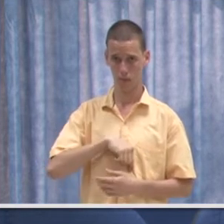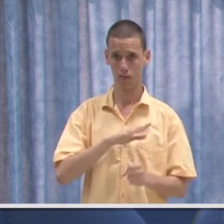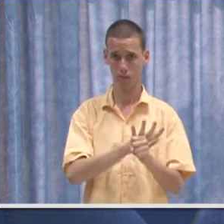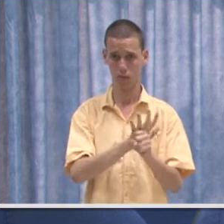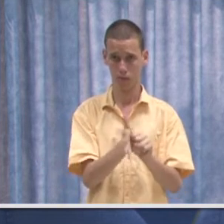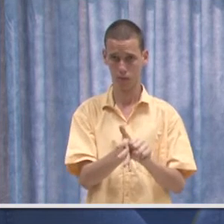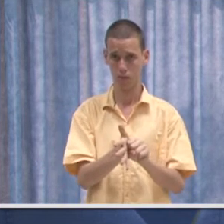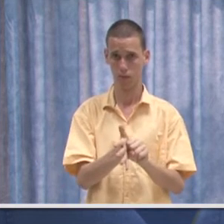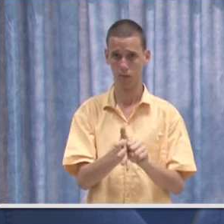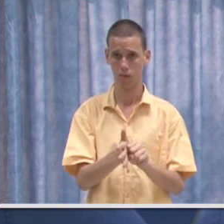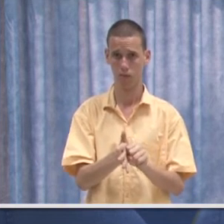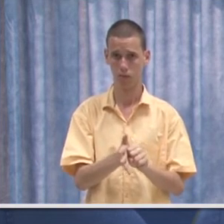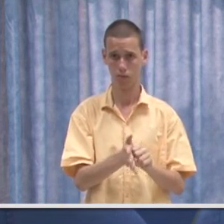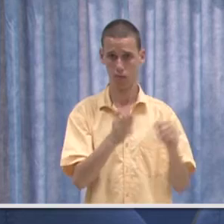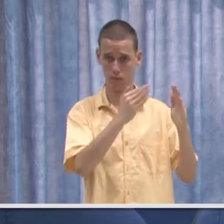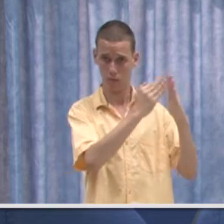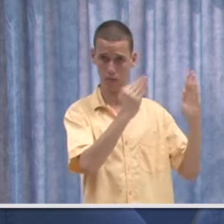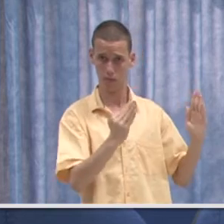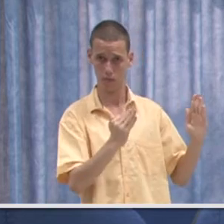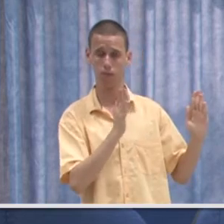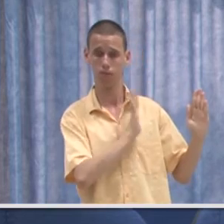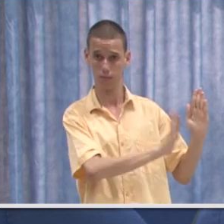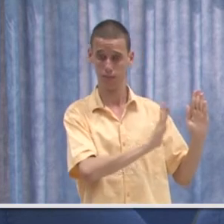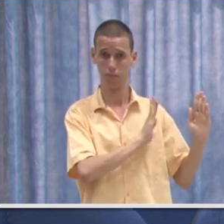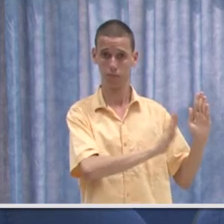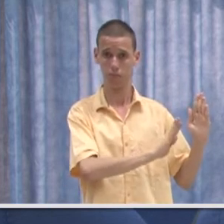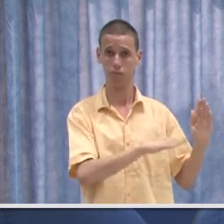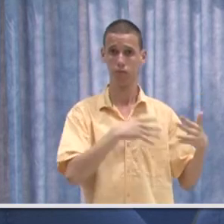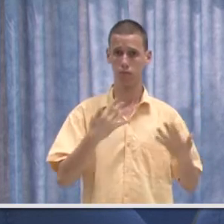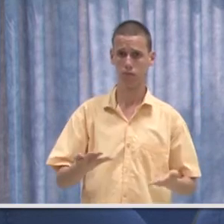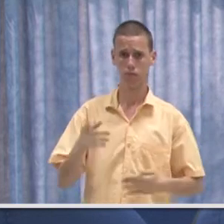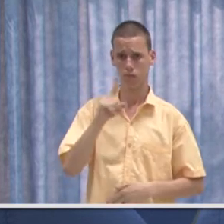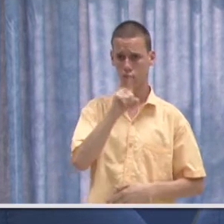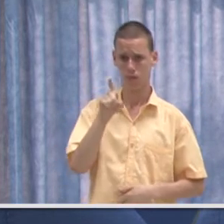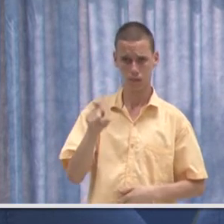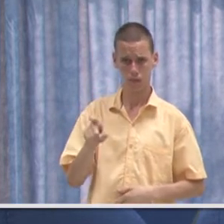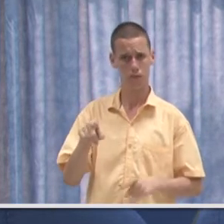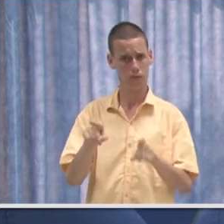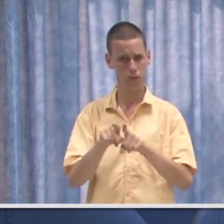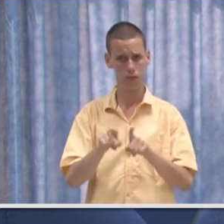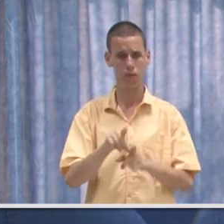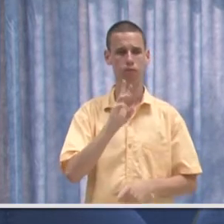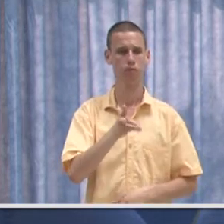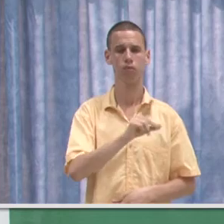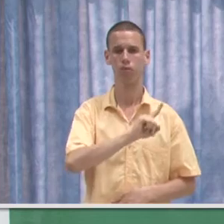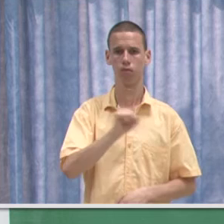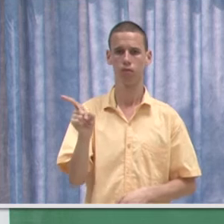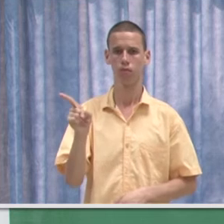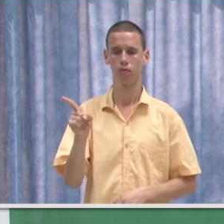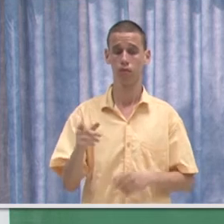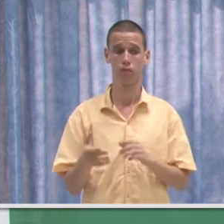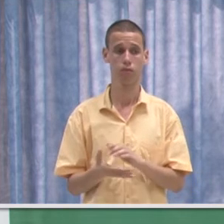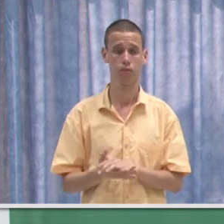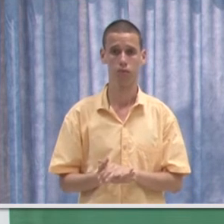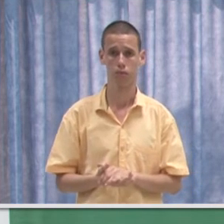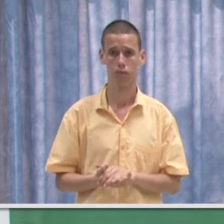un CC loi qui peut tourner de pays après qu'il y ait un train de à l'étranger. Merci. Il y a une question, Claire, parce qu'il paraît